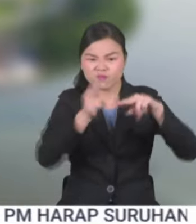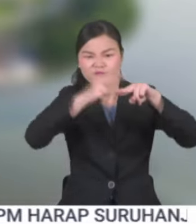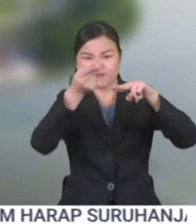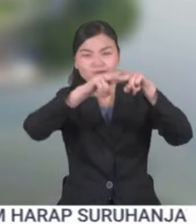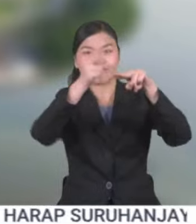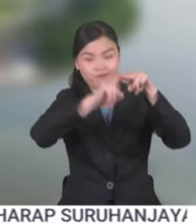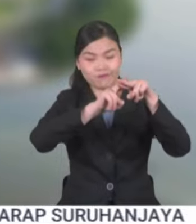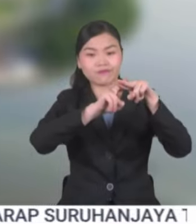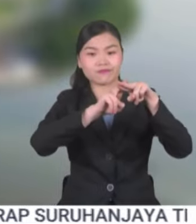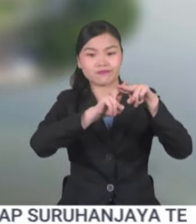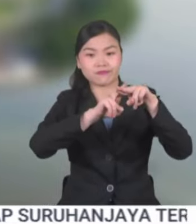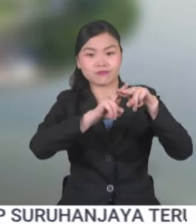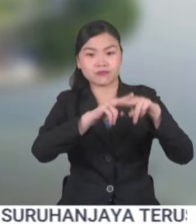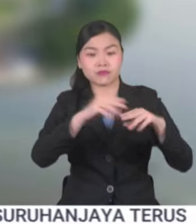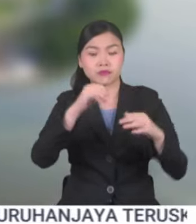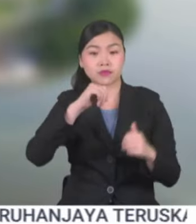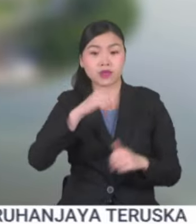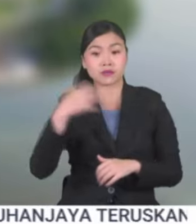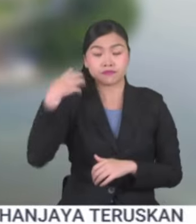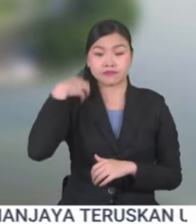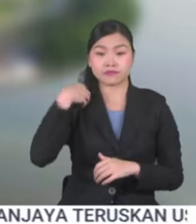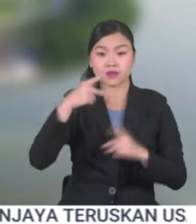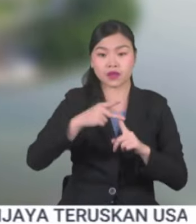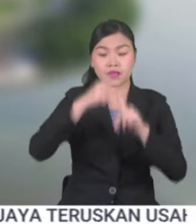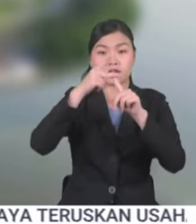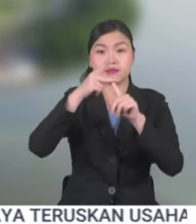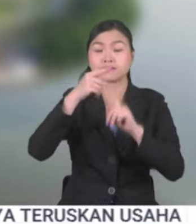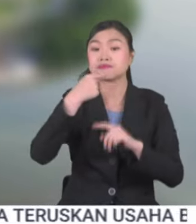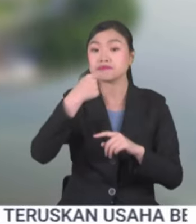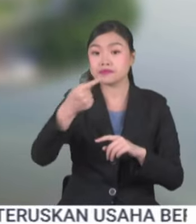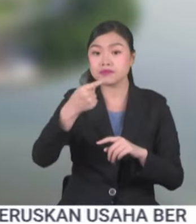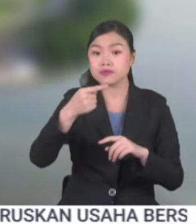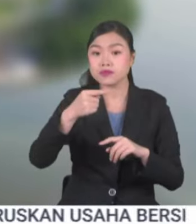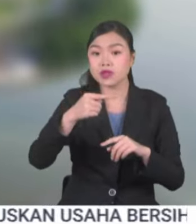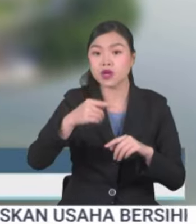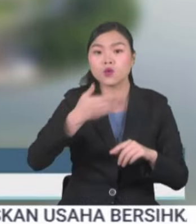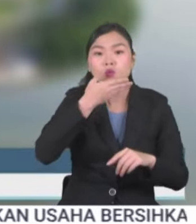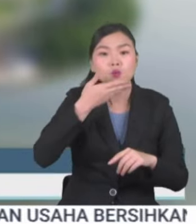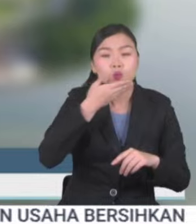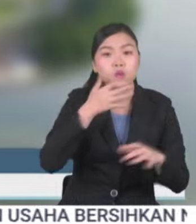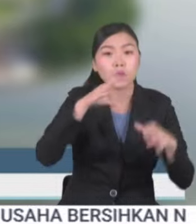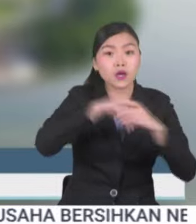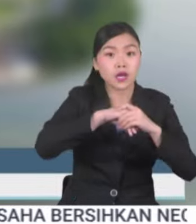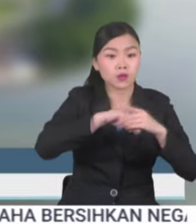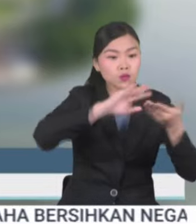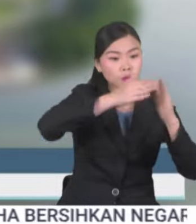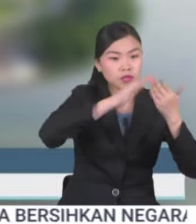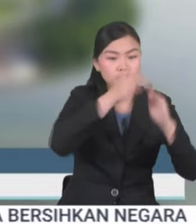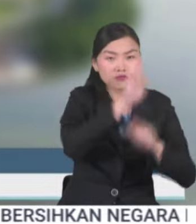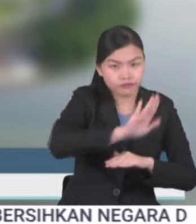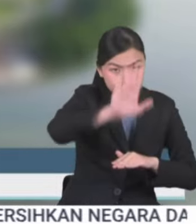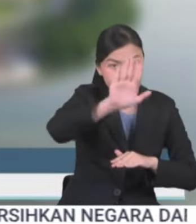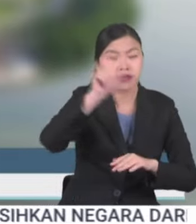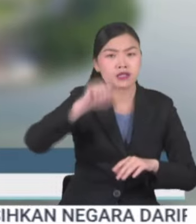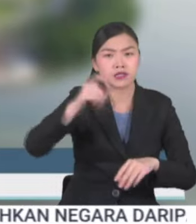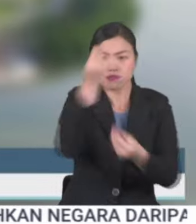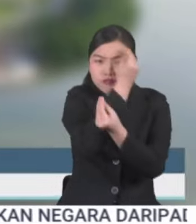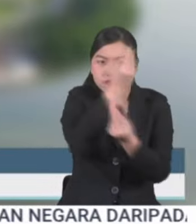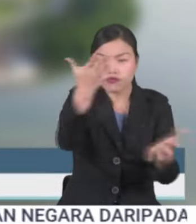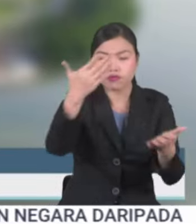pegawai khas kepada ketua menteri Mohamad Ismail Ayub berkata Golongan muda dalam komuniti Madani perlu menyampaikan